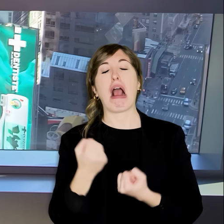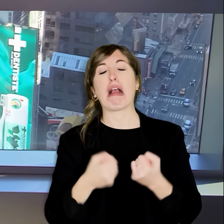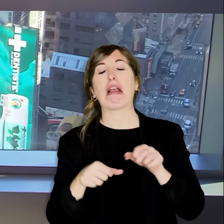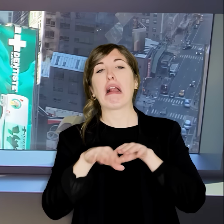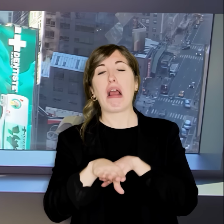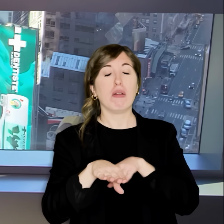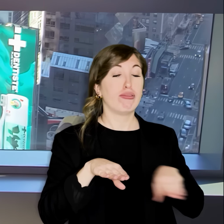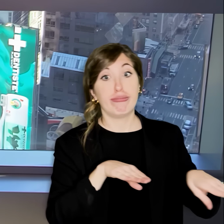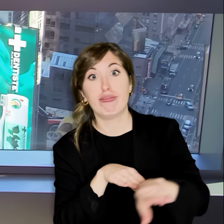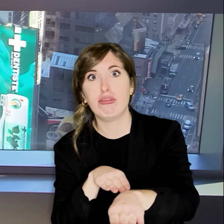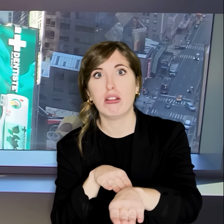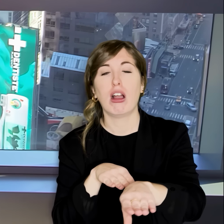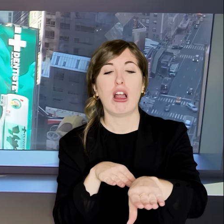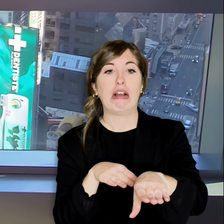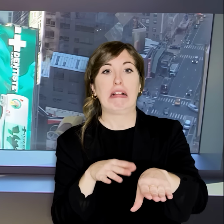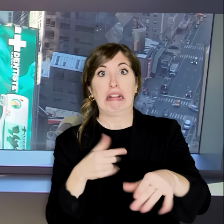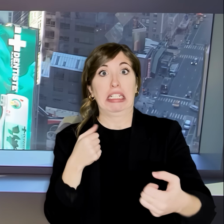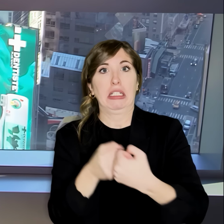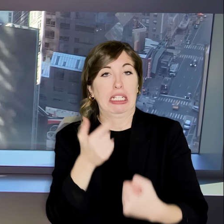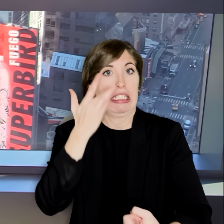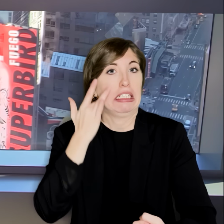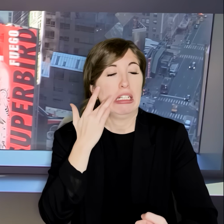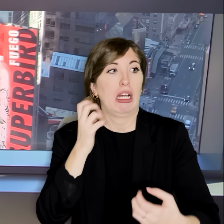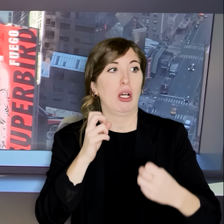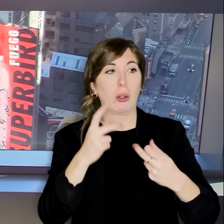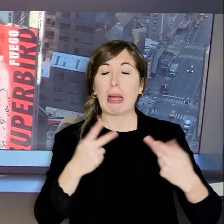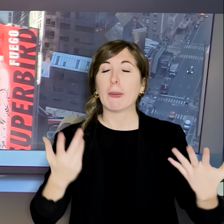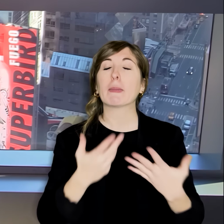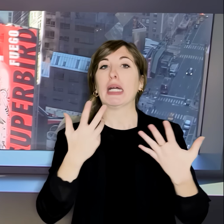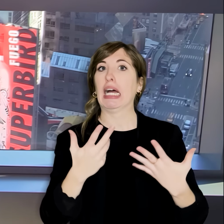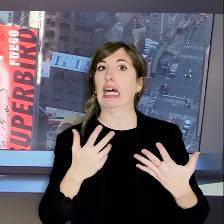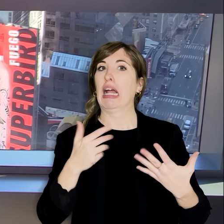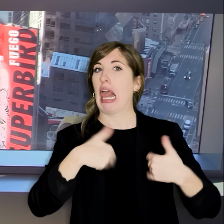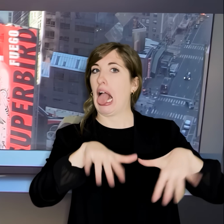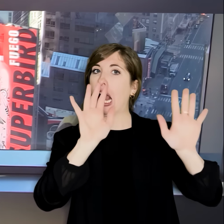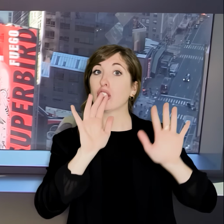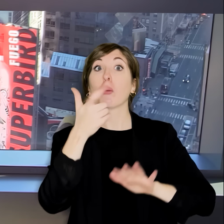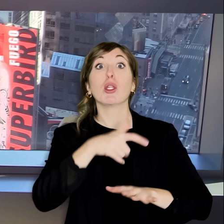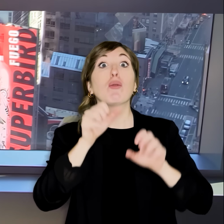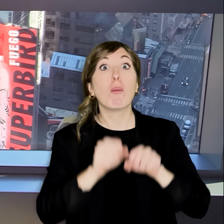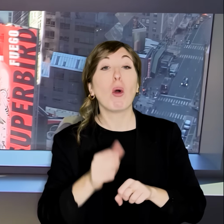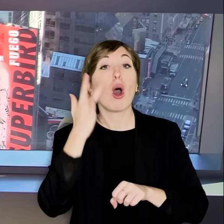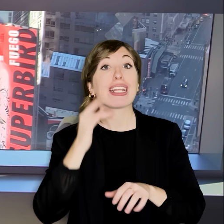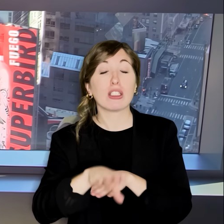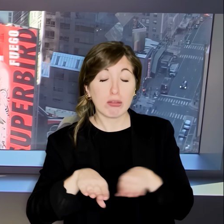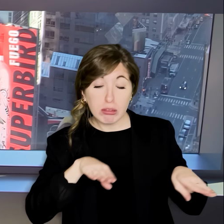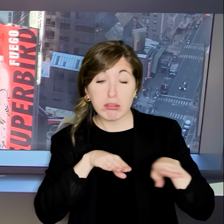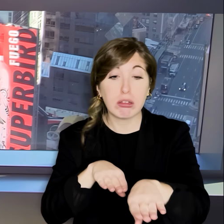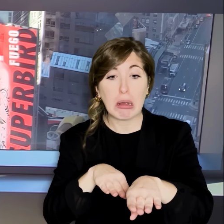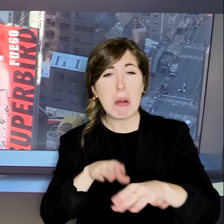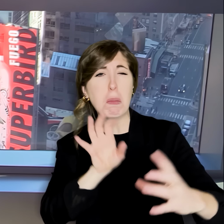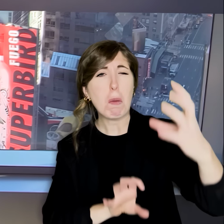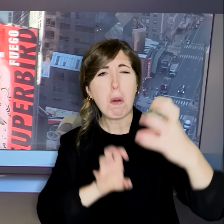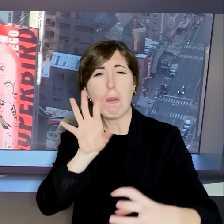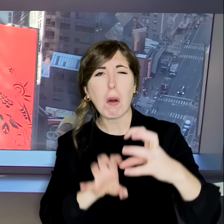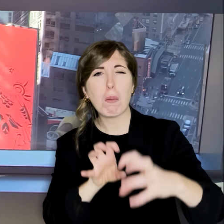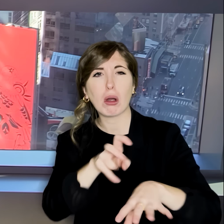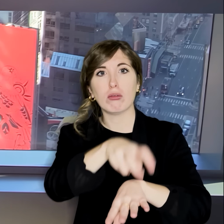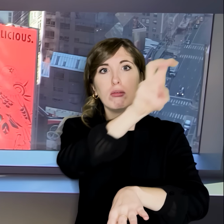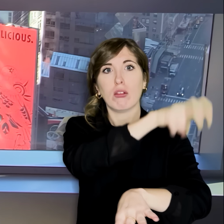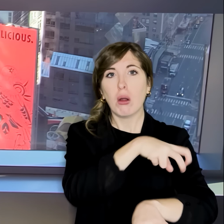fatto l'incidente ma lascio perdere perché può esserci sempre l'automobilista che scende con la pistola e ti spara e quindi la